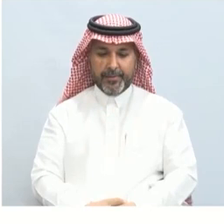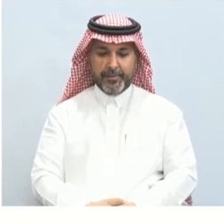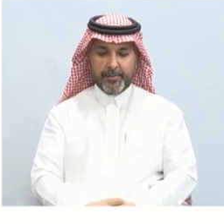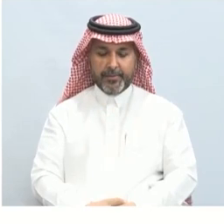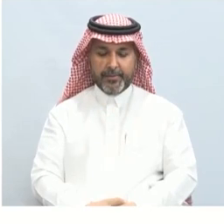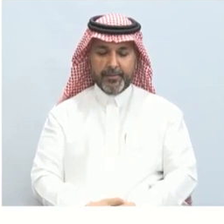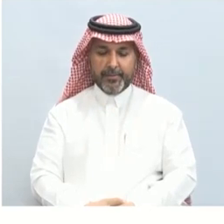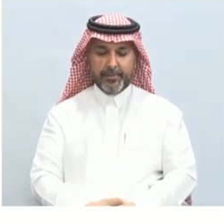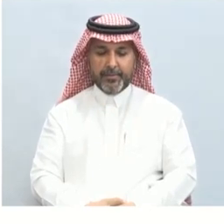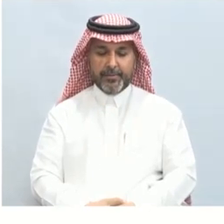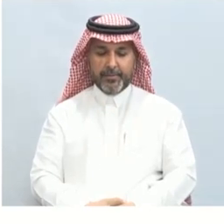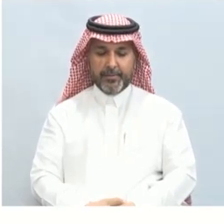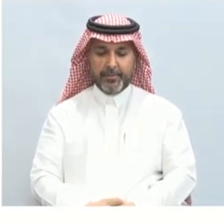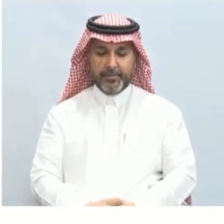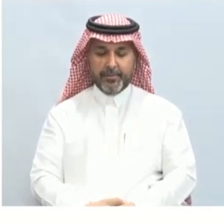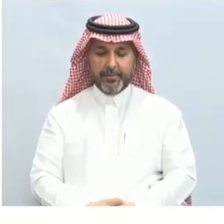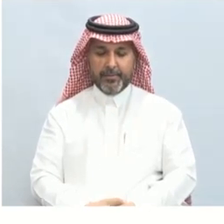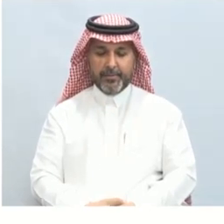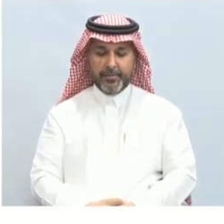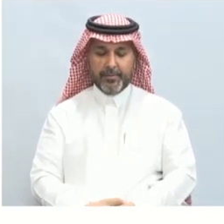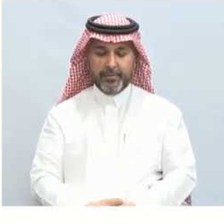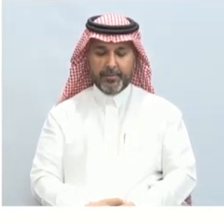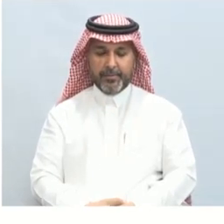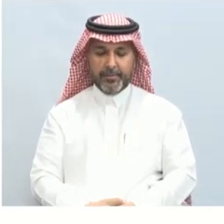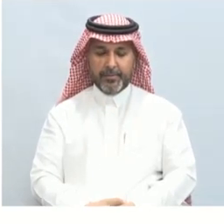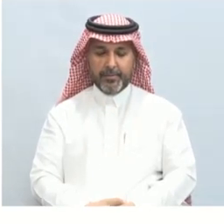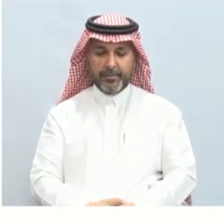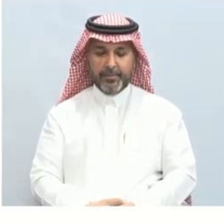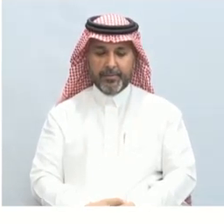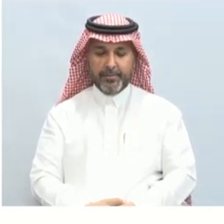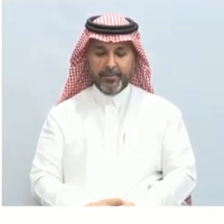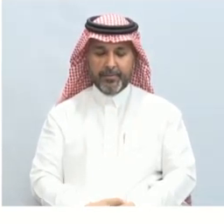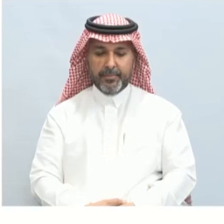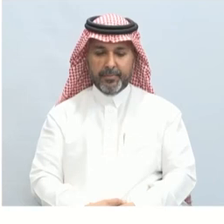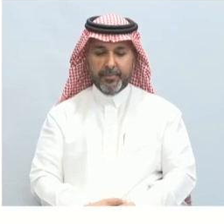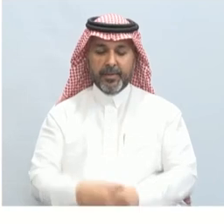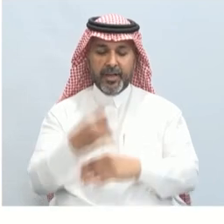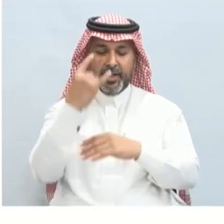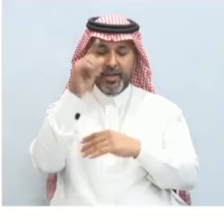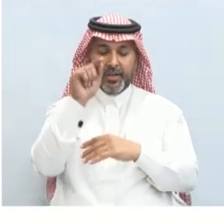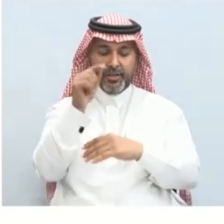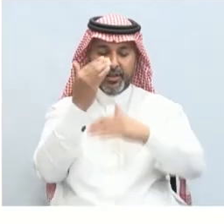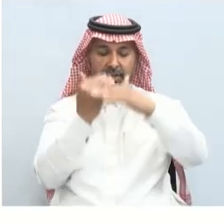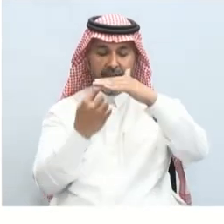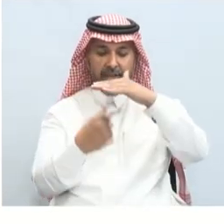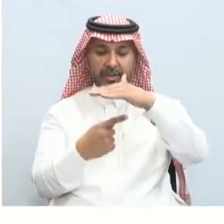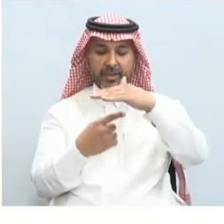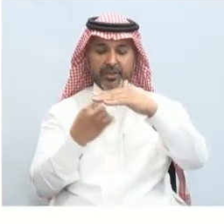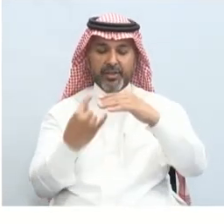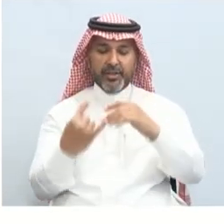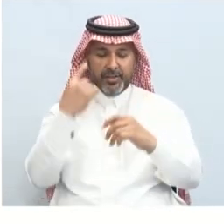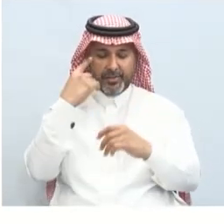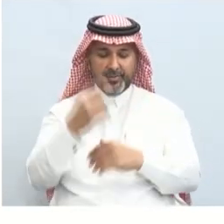بهذا الشكل وبالتالي حيكون عندك الاحتمال يساوي 10 فكتوريا على 11